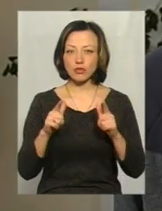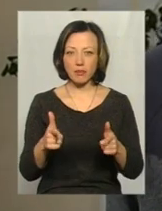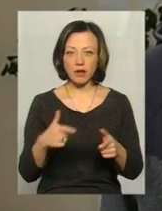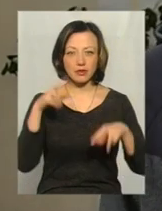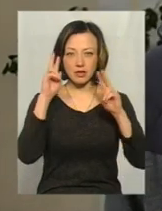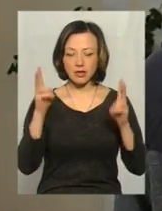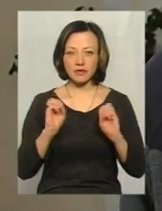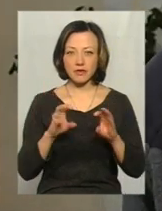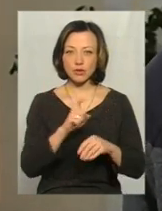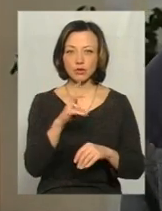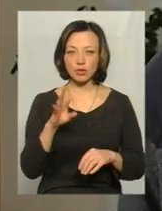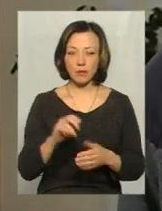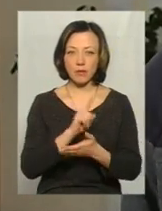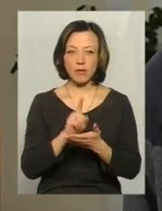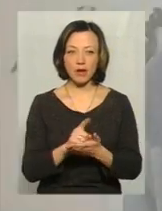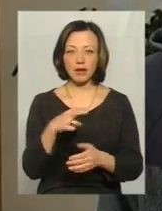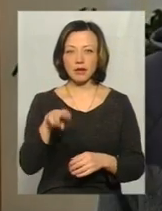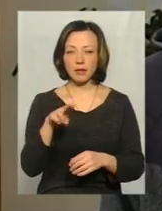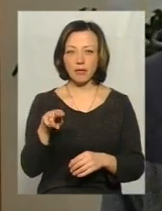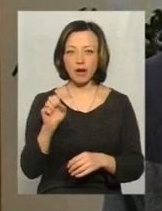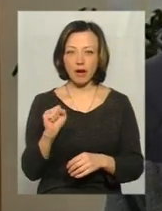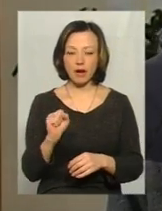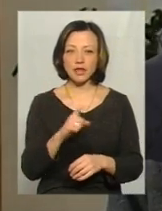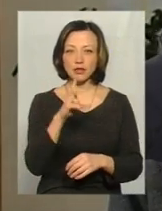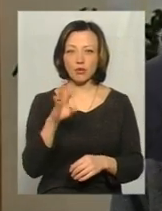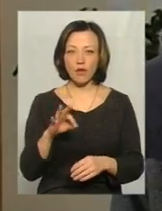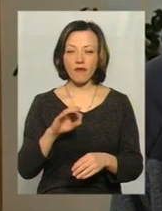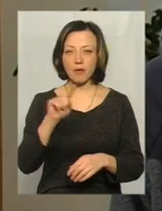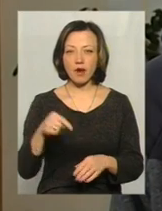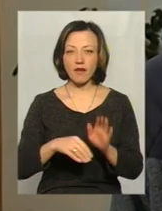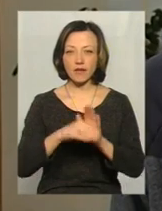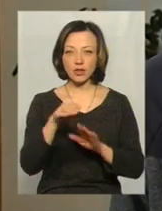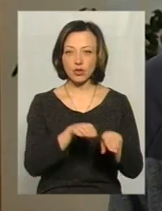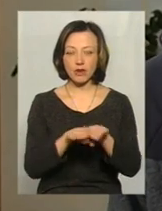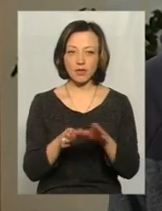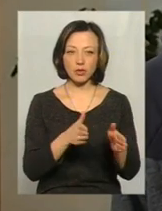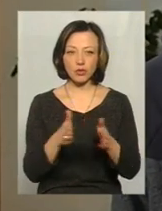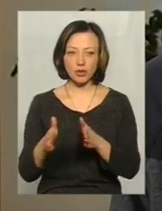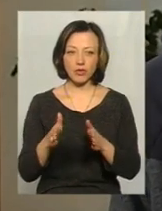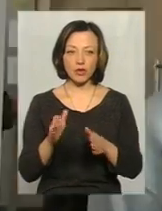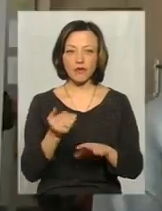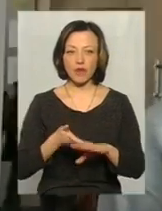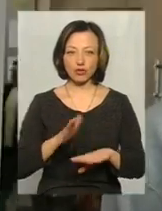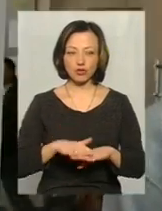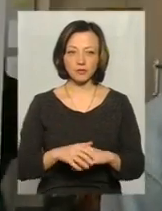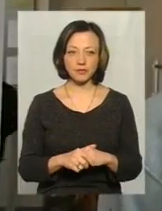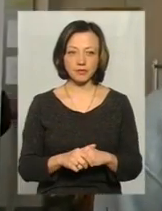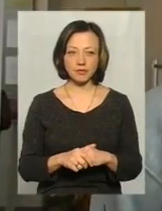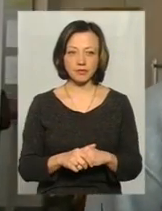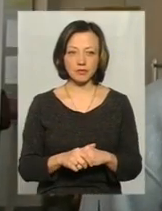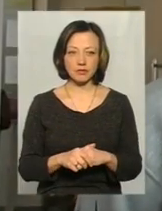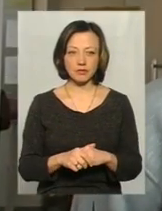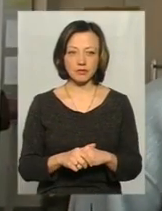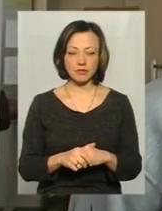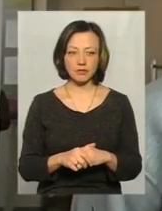що ми маємо здавати ЗНО, ми думали, що маємо здавати ДПО. А ЗНО вимагає вищого рівня знань, і тому це важче. Здача ЗНО, то